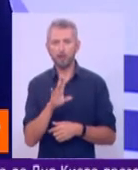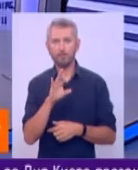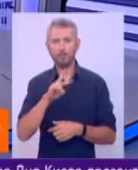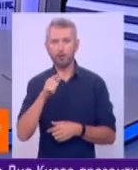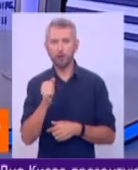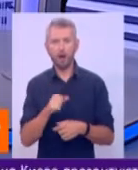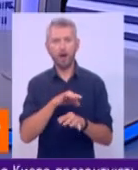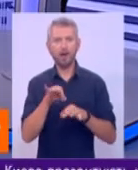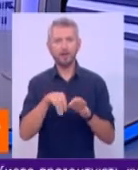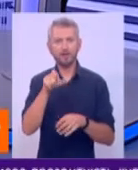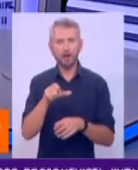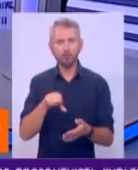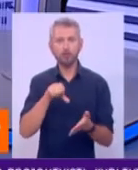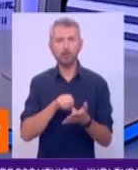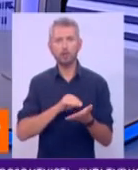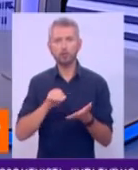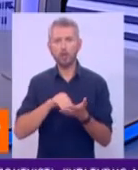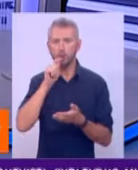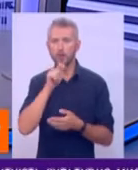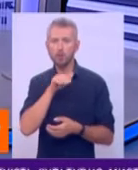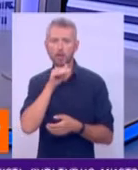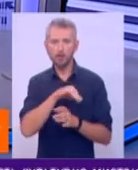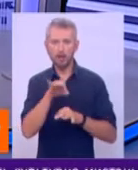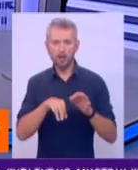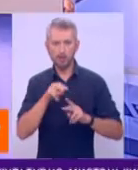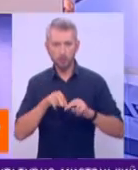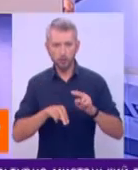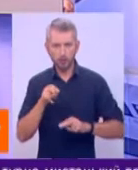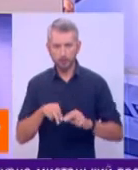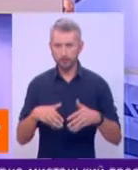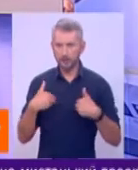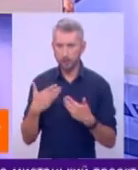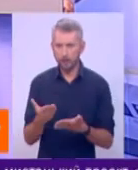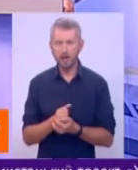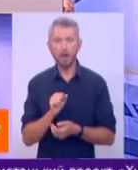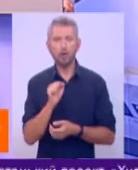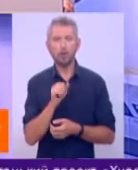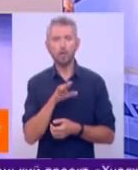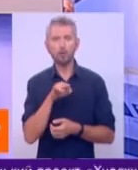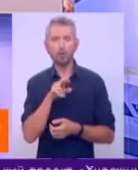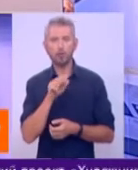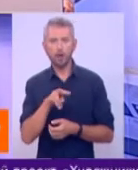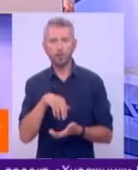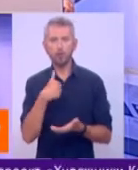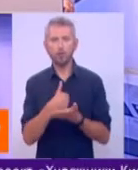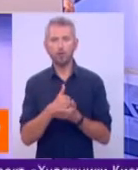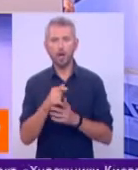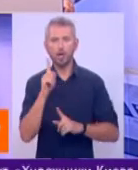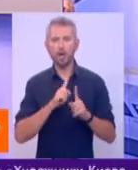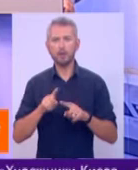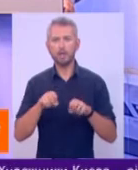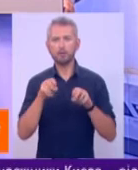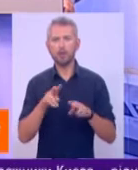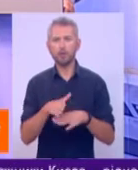Волга, архітектор, член-кореспондент Української академії архітектури. Вітаю вас. Анатолій Топал, голова